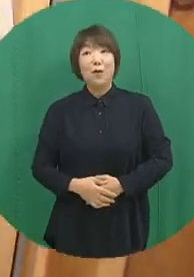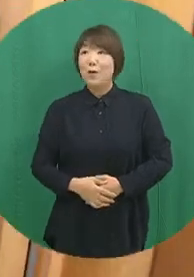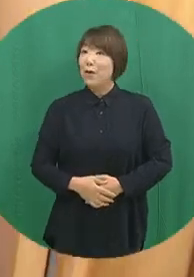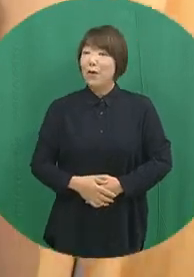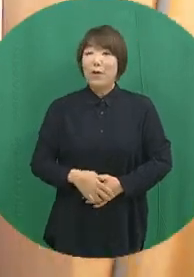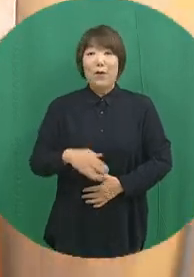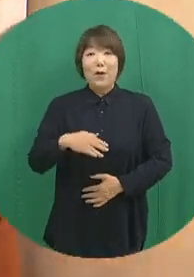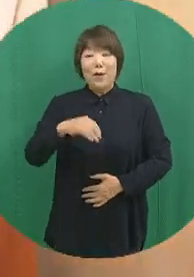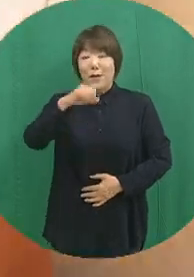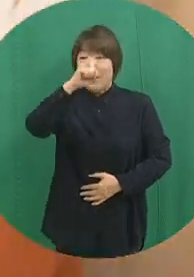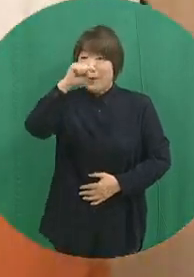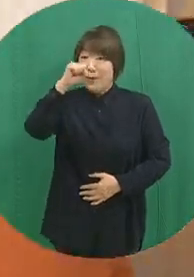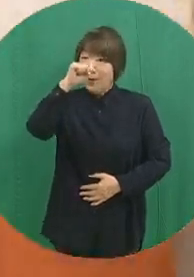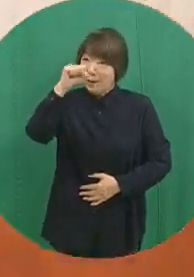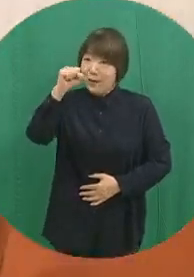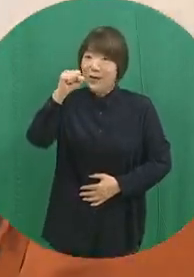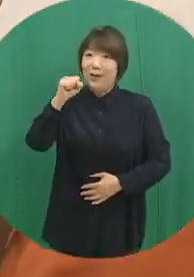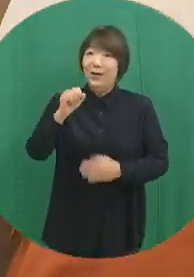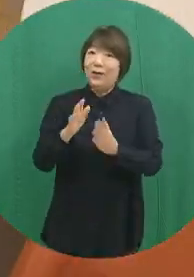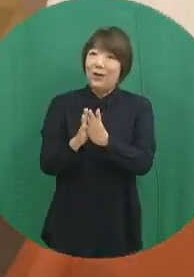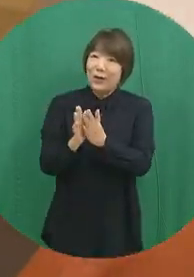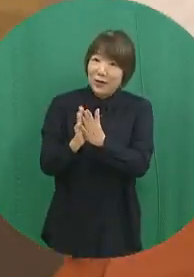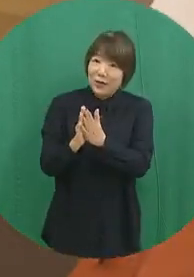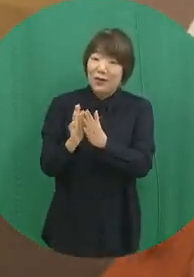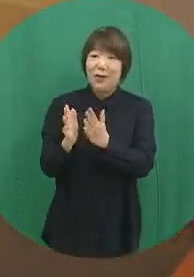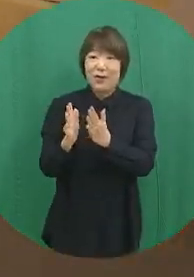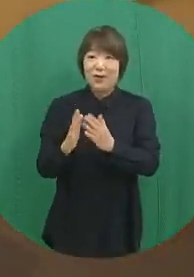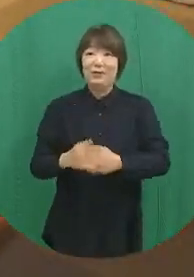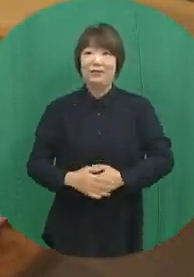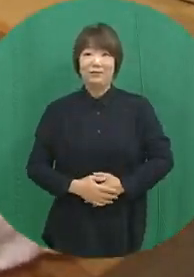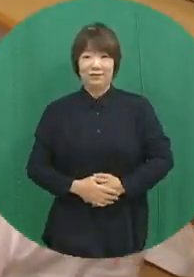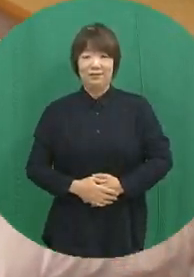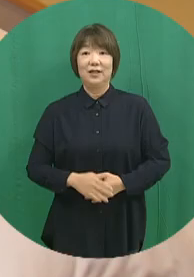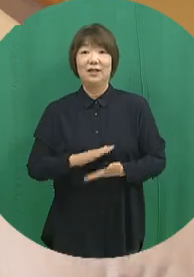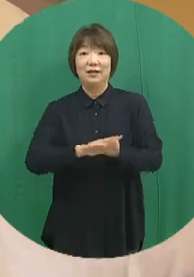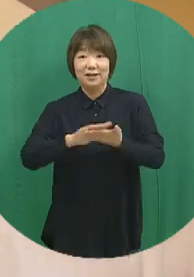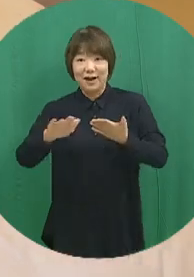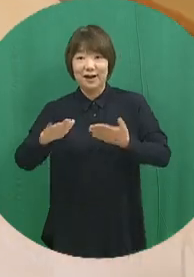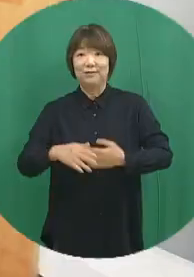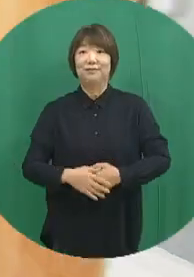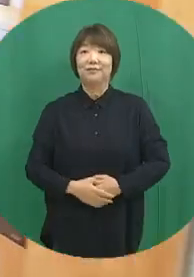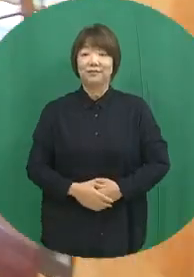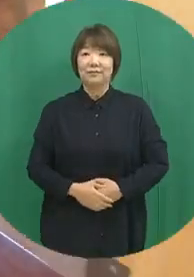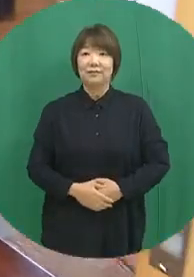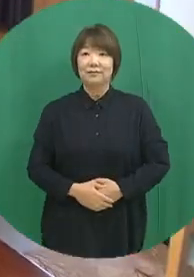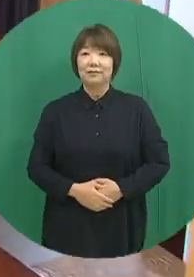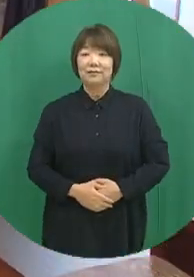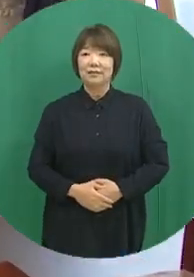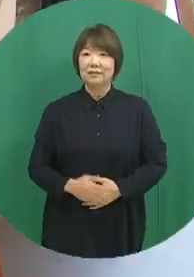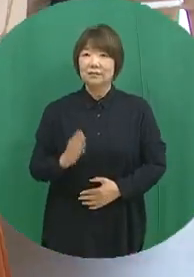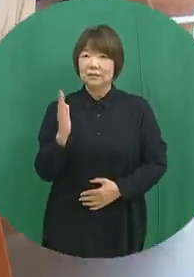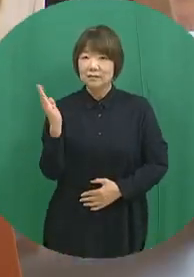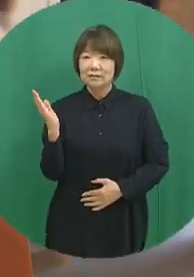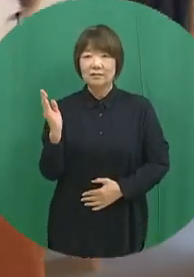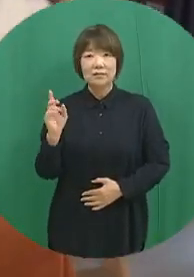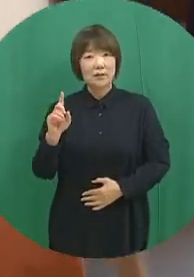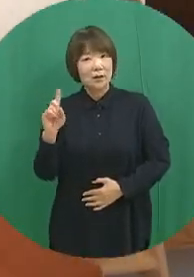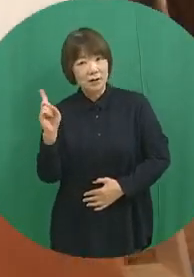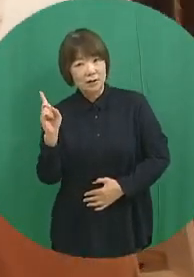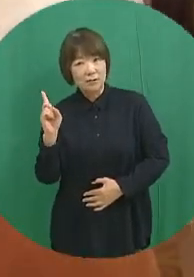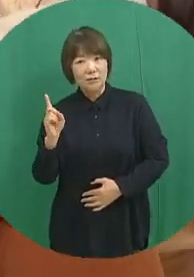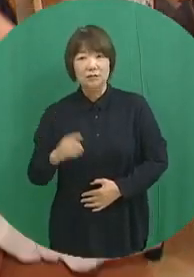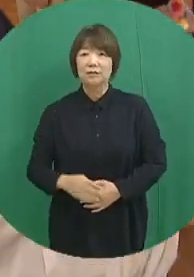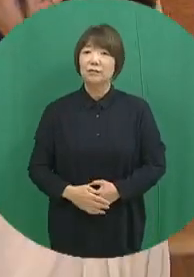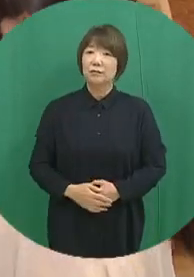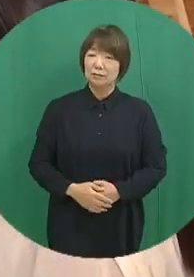敵、わあとっても綺麗。あ、こちらは、 じゃあドミ